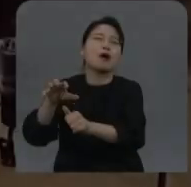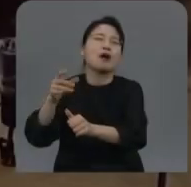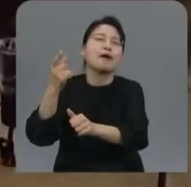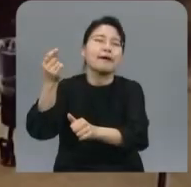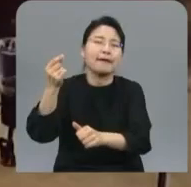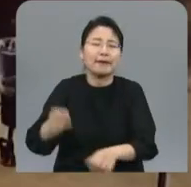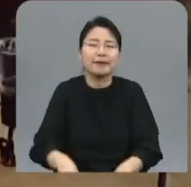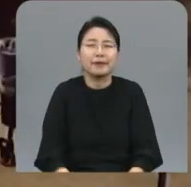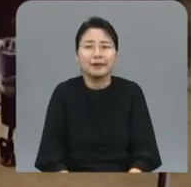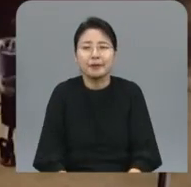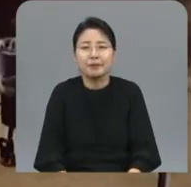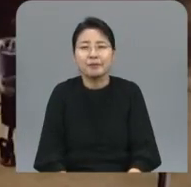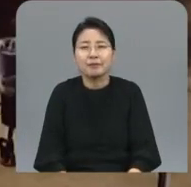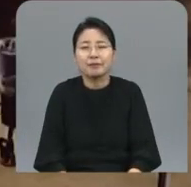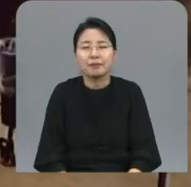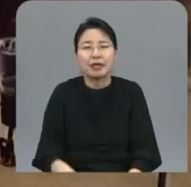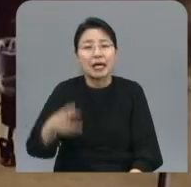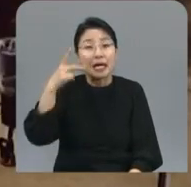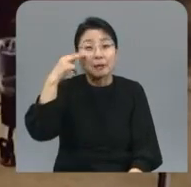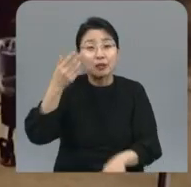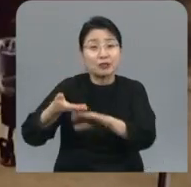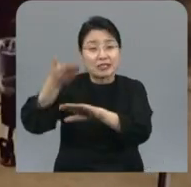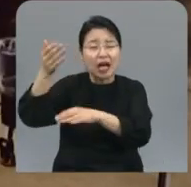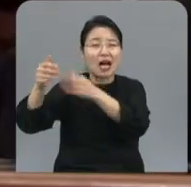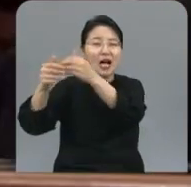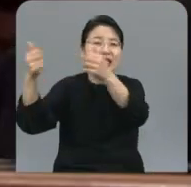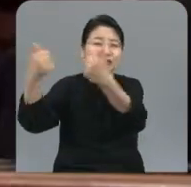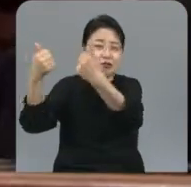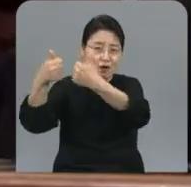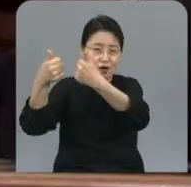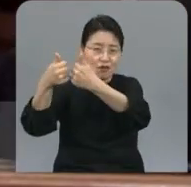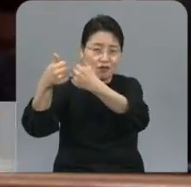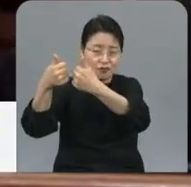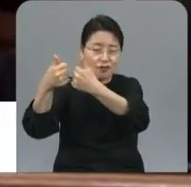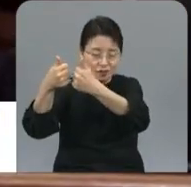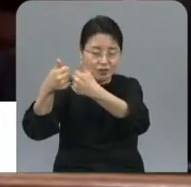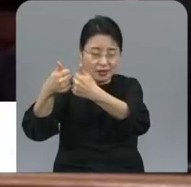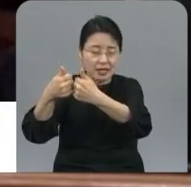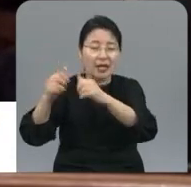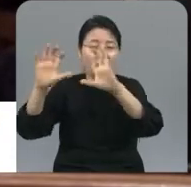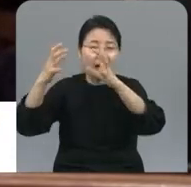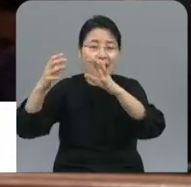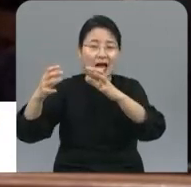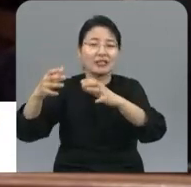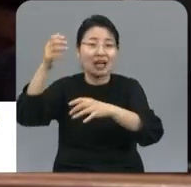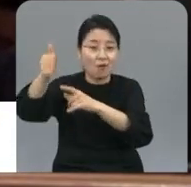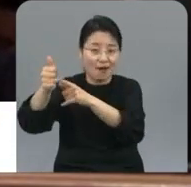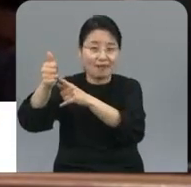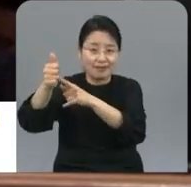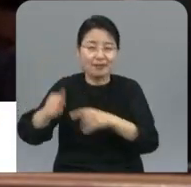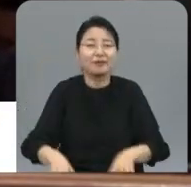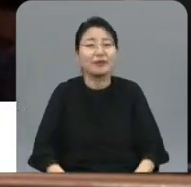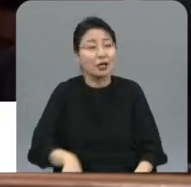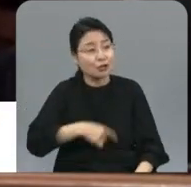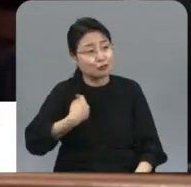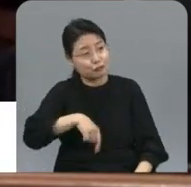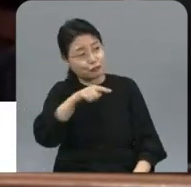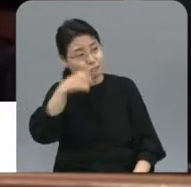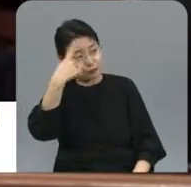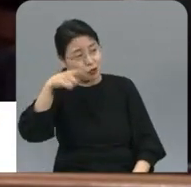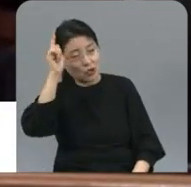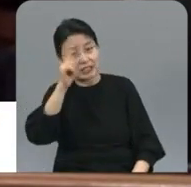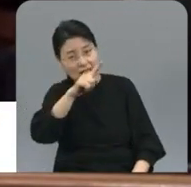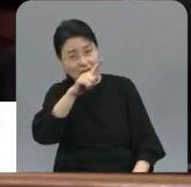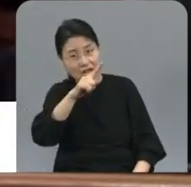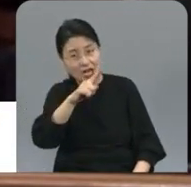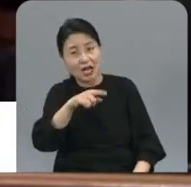menteri luar negeri Amerika Serikat menyatakan bahwa jika Cina menyediakan bantuan persenjataan untuk Rusia maka Amerika Serikat bersama negara sekutunya